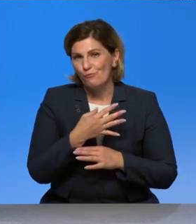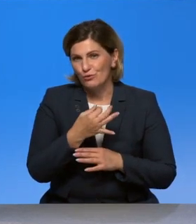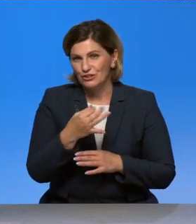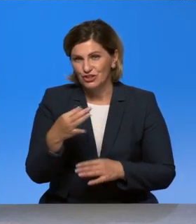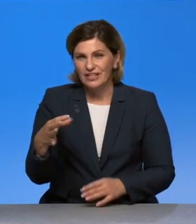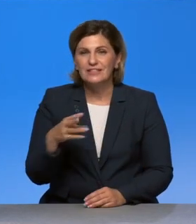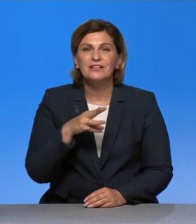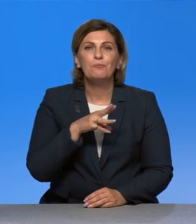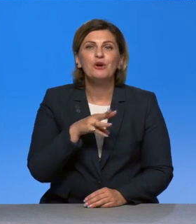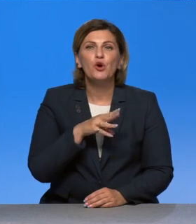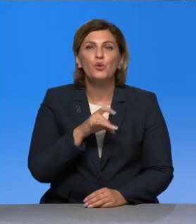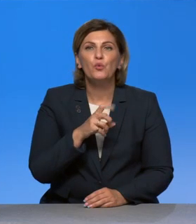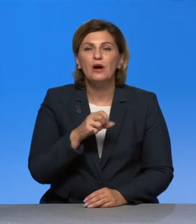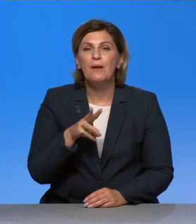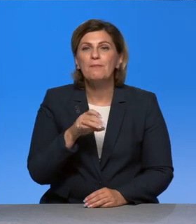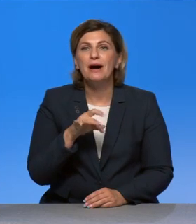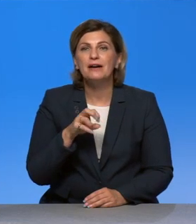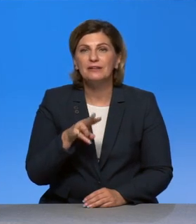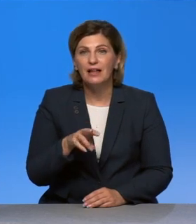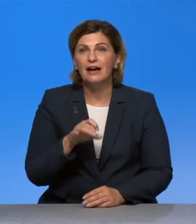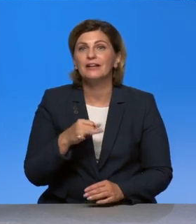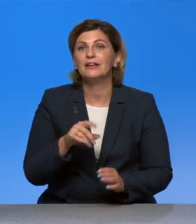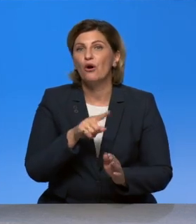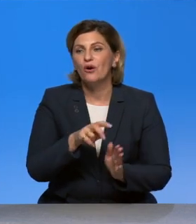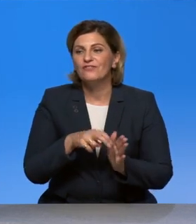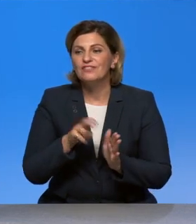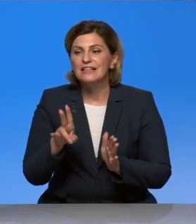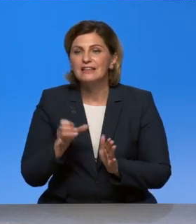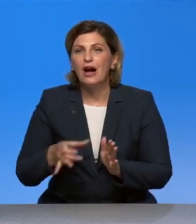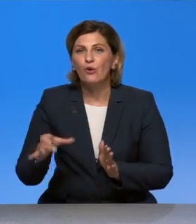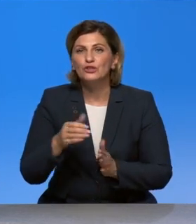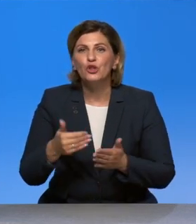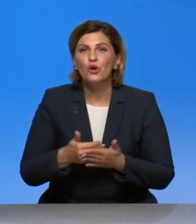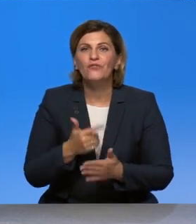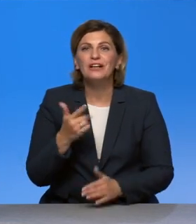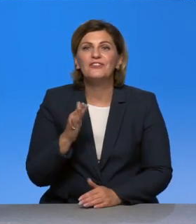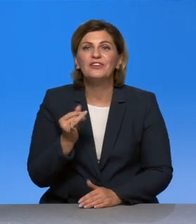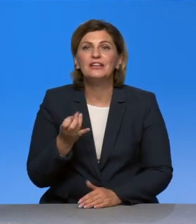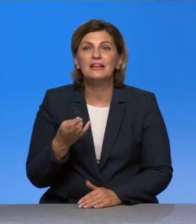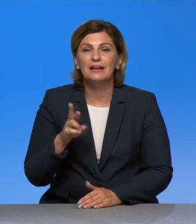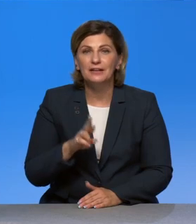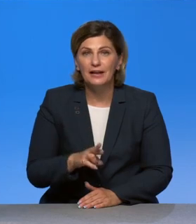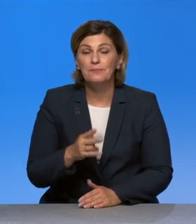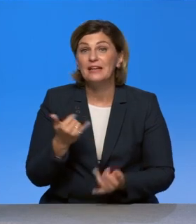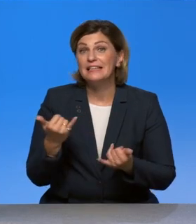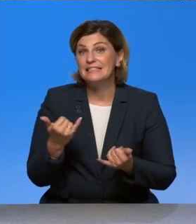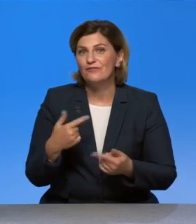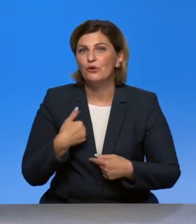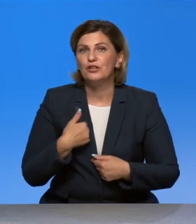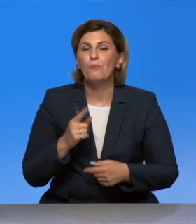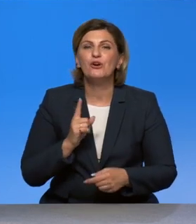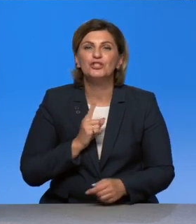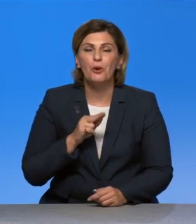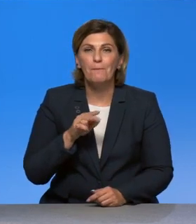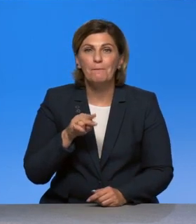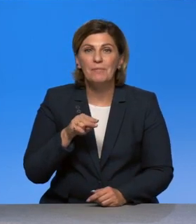Миклуха-Маклай впервые высадился на острове Новая Гвинея. Сегодня мы в нашей студии ждем праправнука и